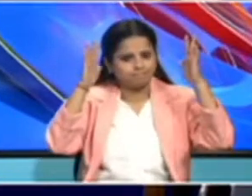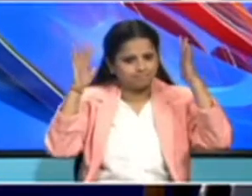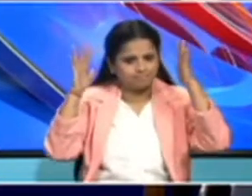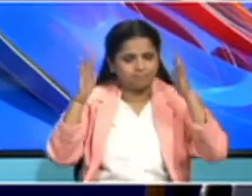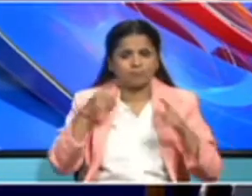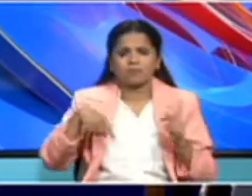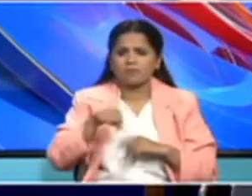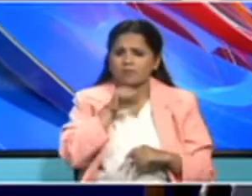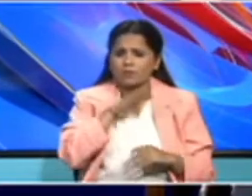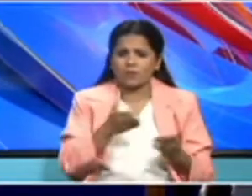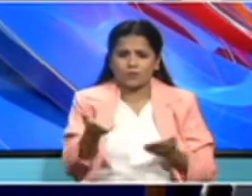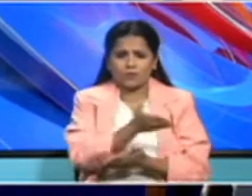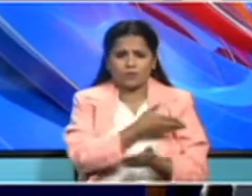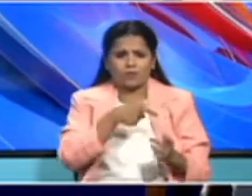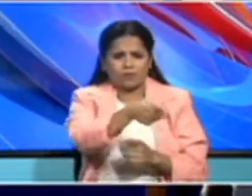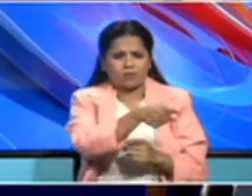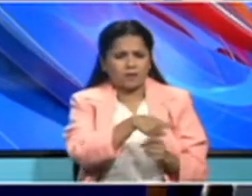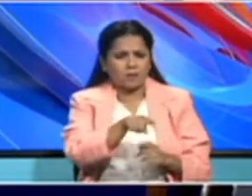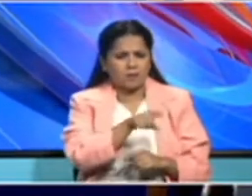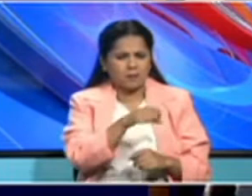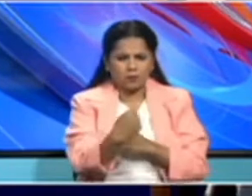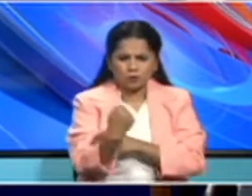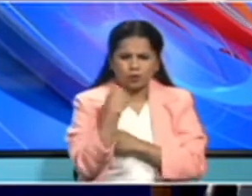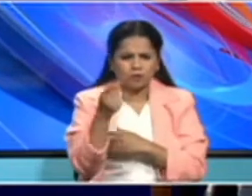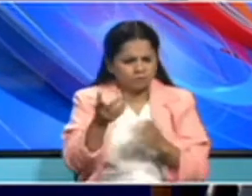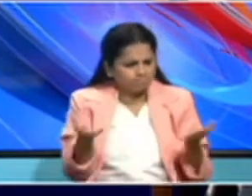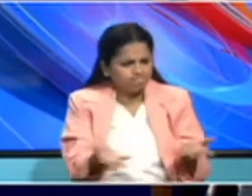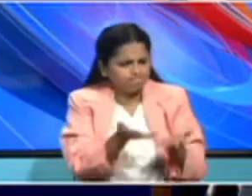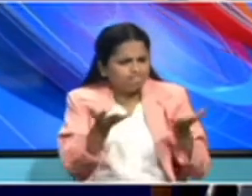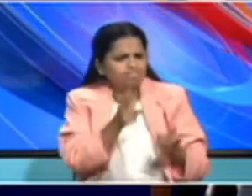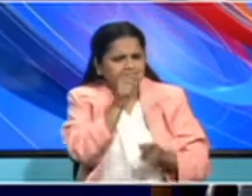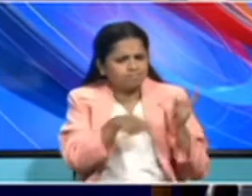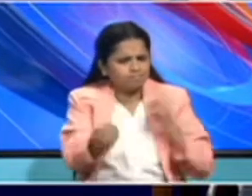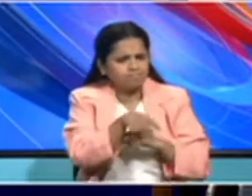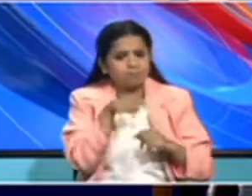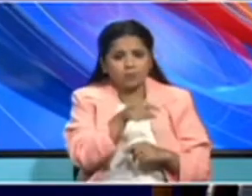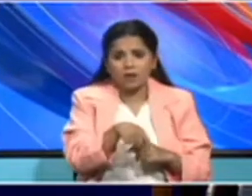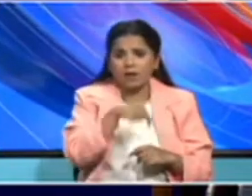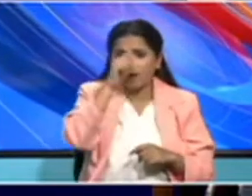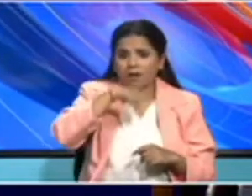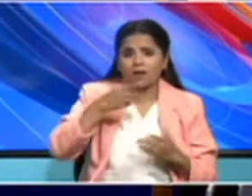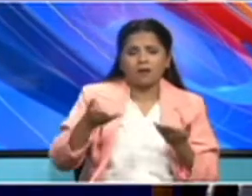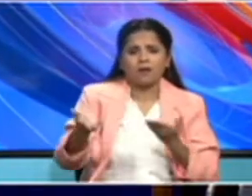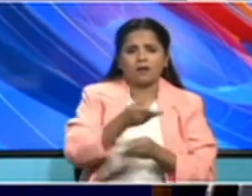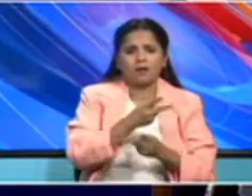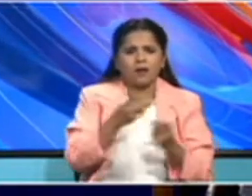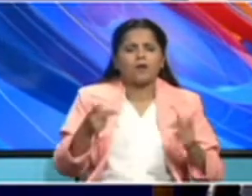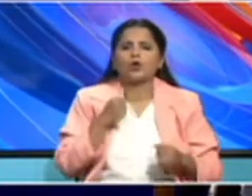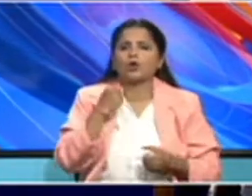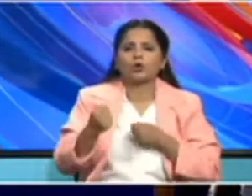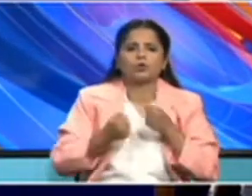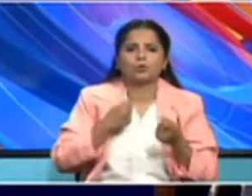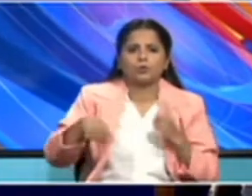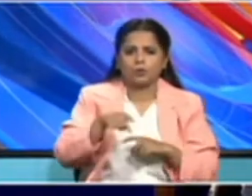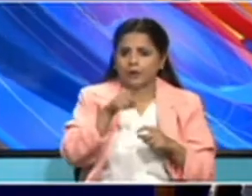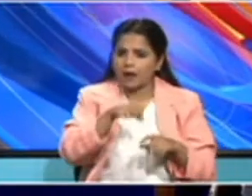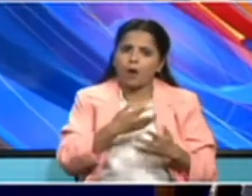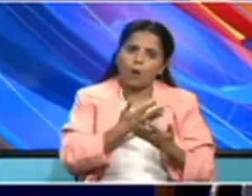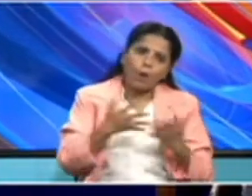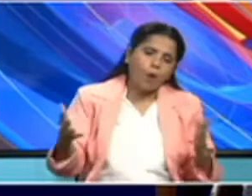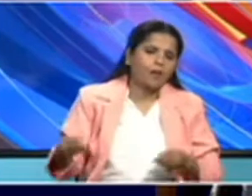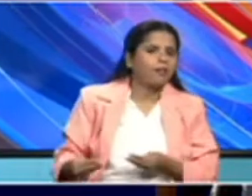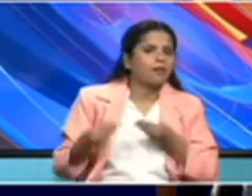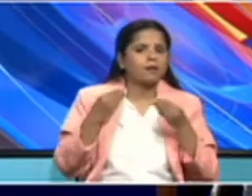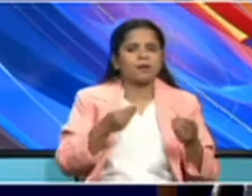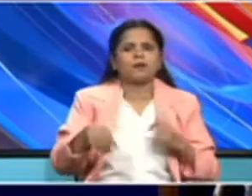देश की युवा शक्ति को खेल के लिए जिन्होंने प्रोत्साहित किया, जो देश के युवा धन को स्पोर्ट्स में हर सुविधा मिले